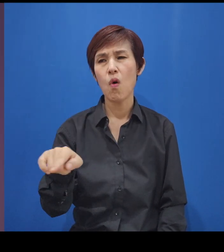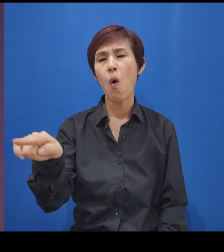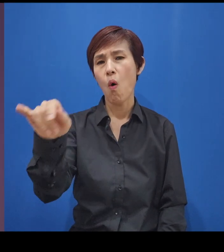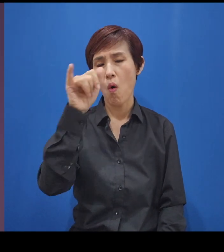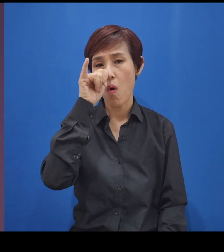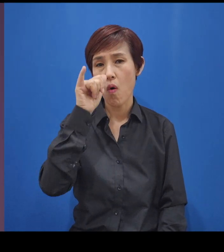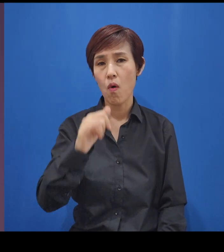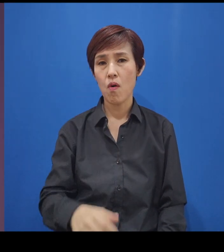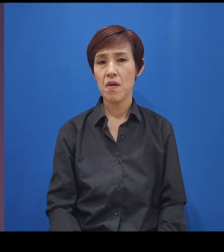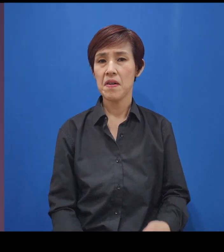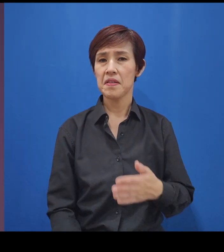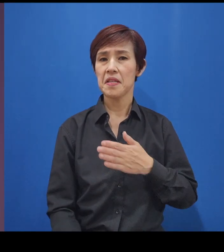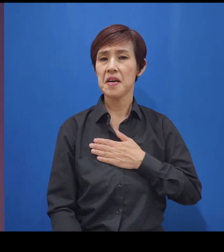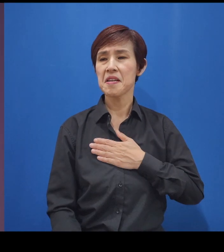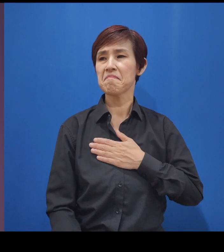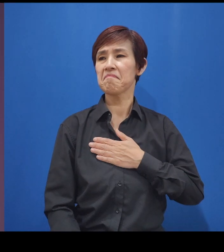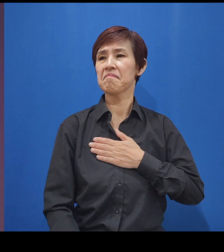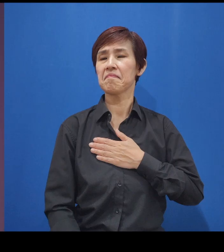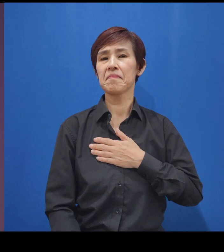내가 사랑 가장 많은 줄 알아.